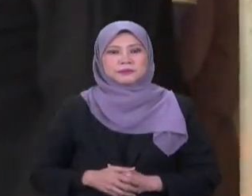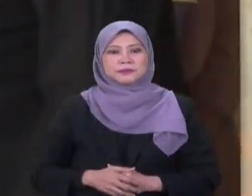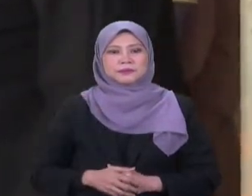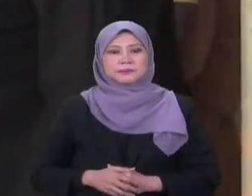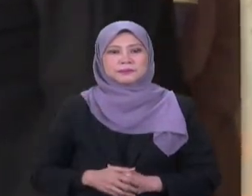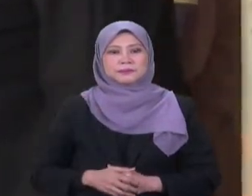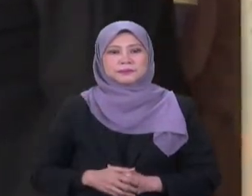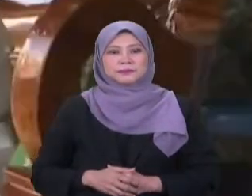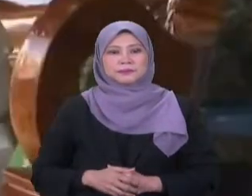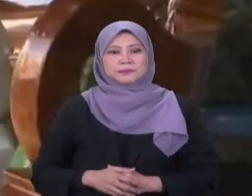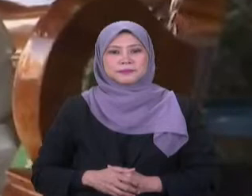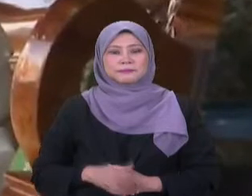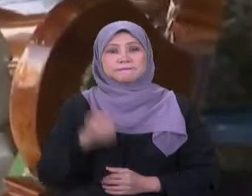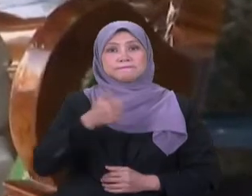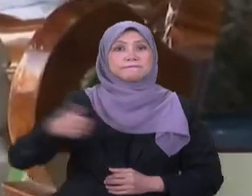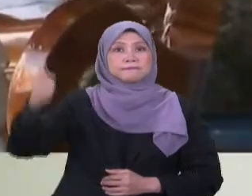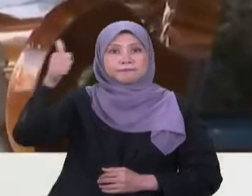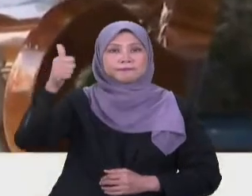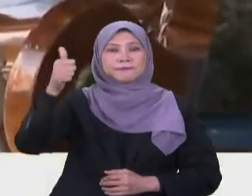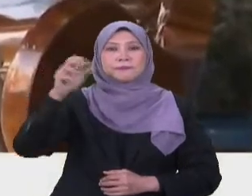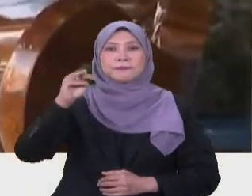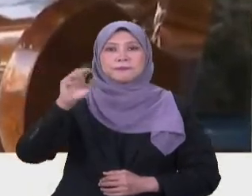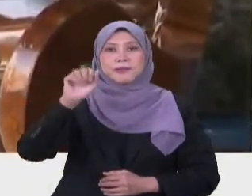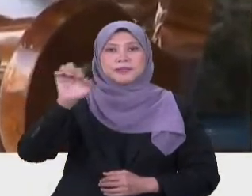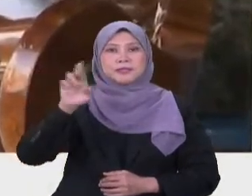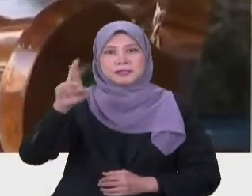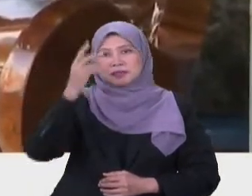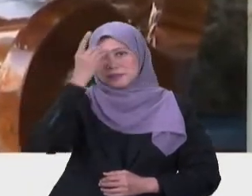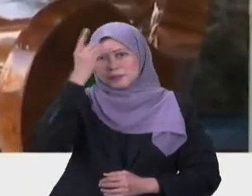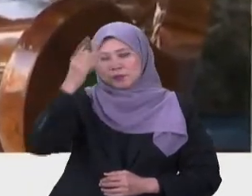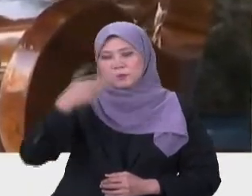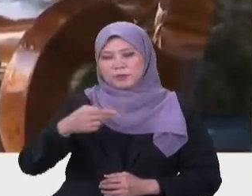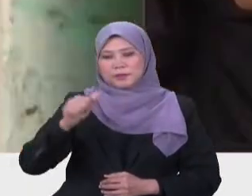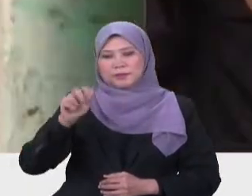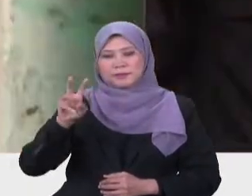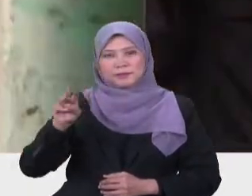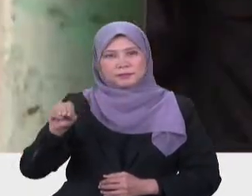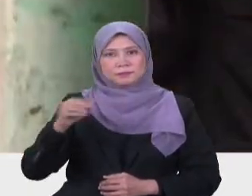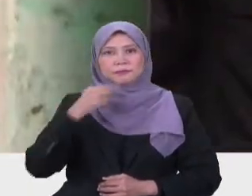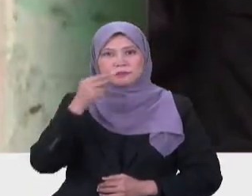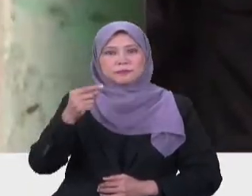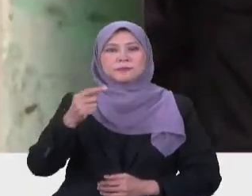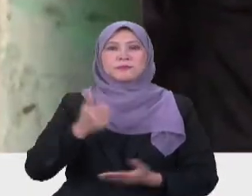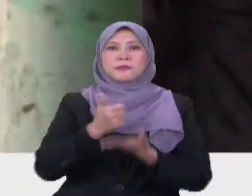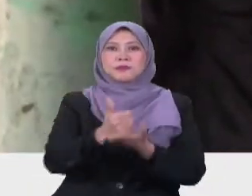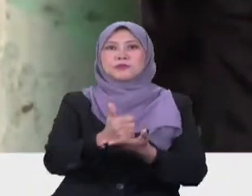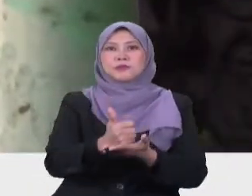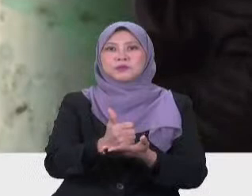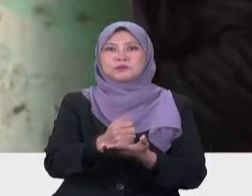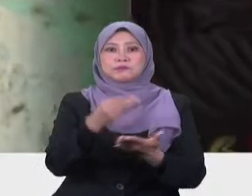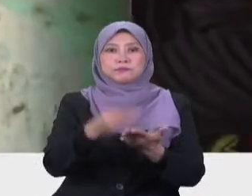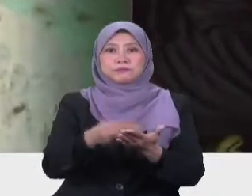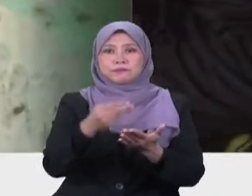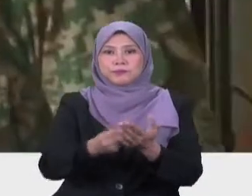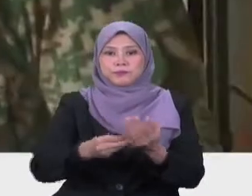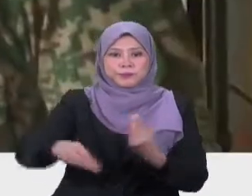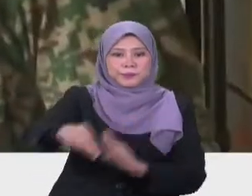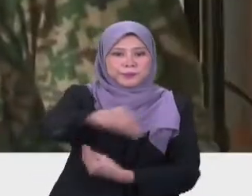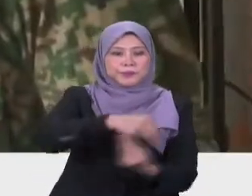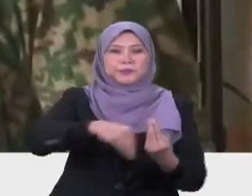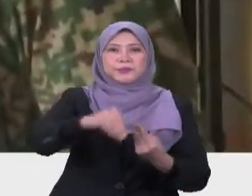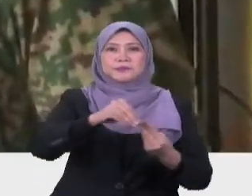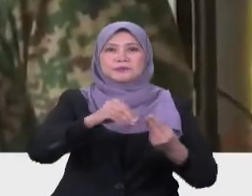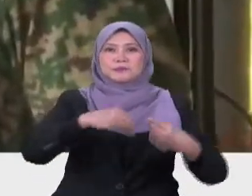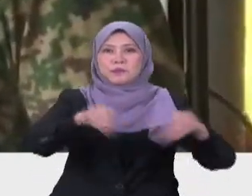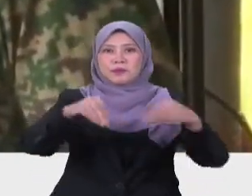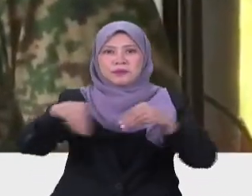menurut Panglima 5 division match Jenderal Tatum Muhammad Halim called selain membantu menjana pendapatan program ini